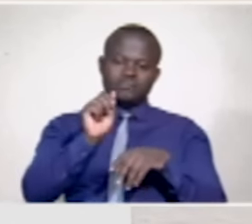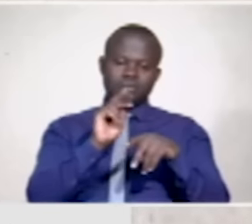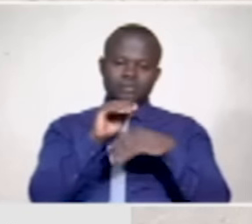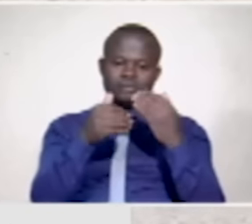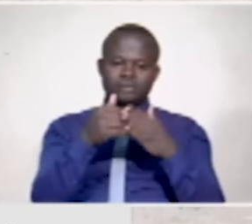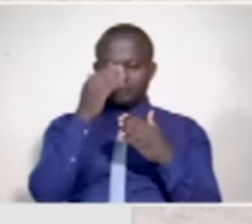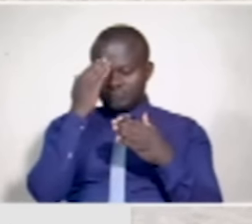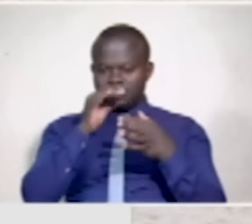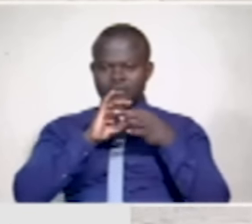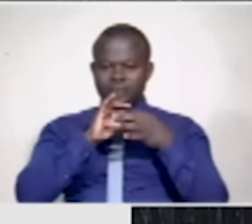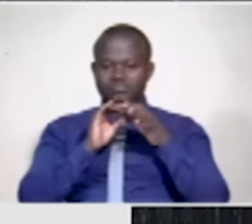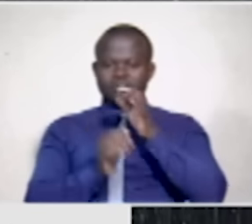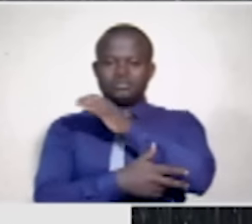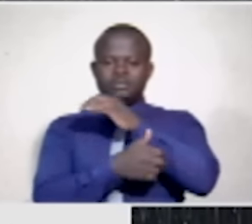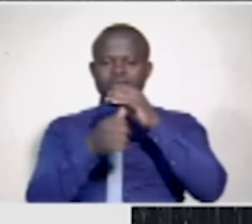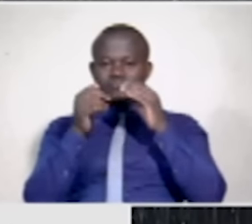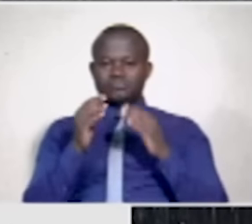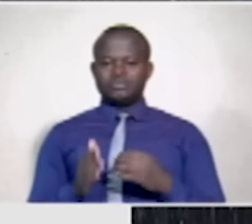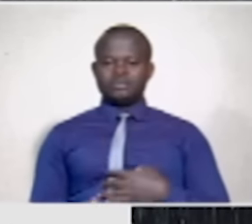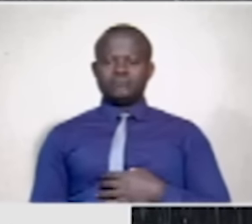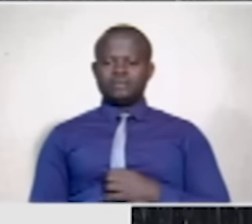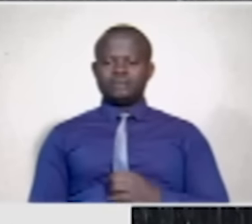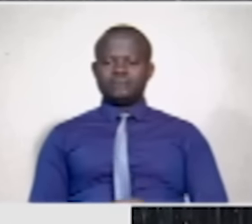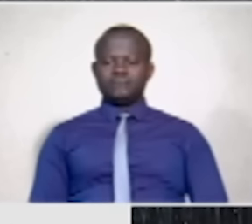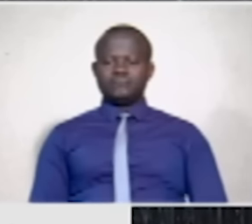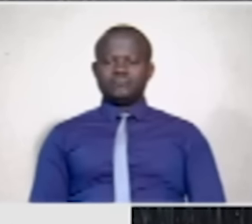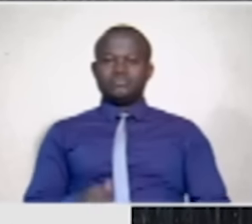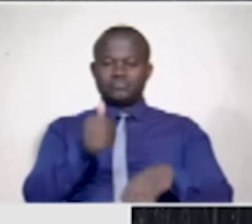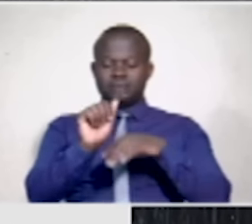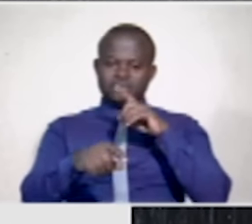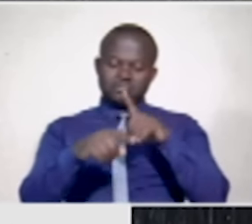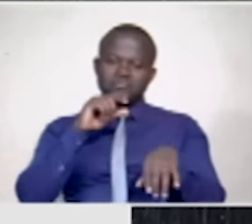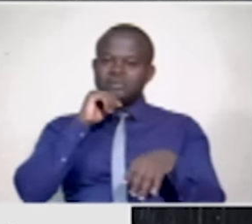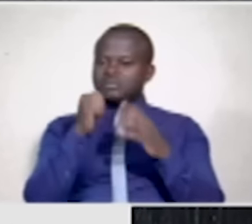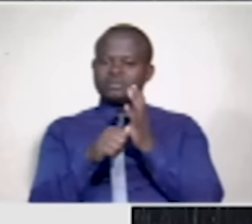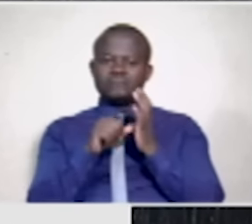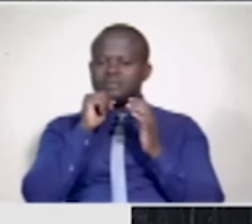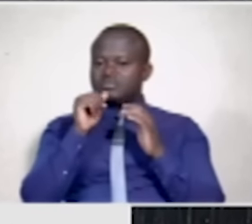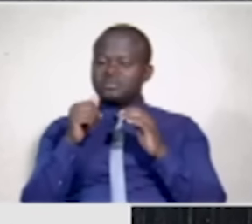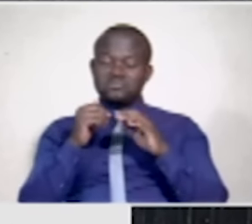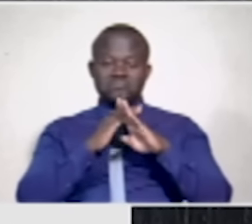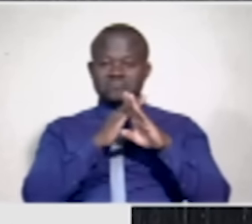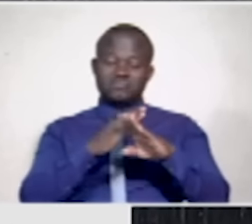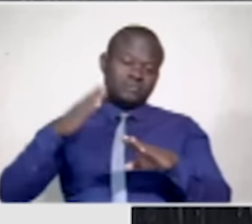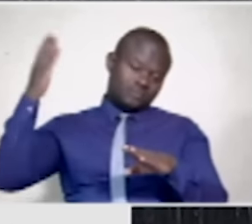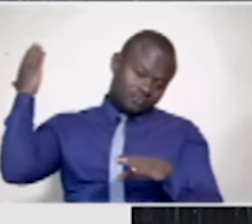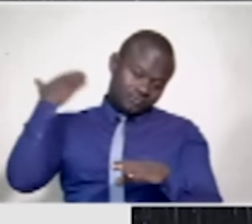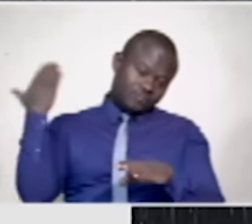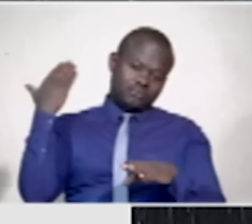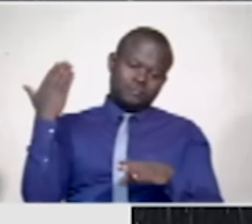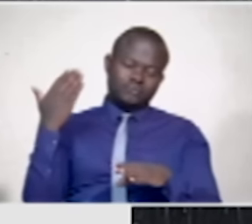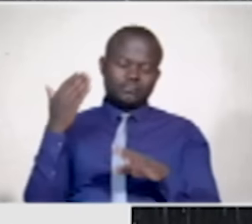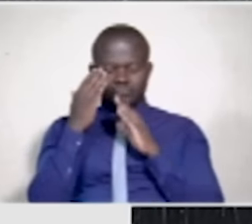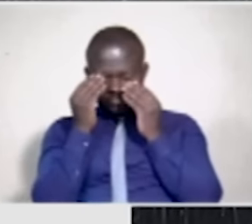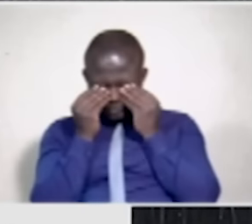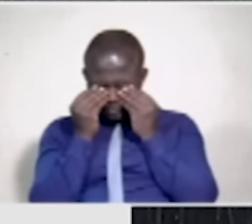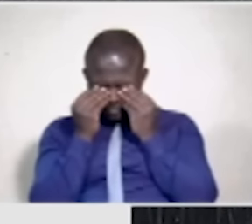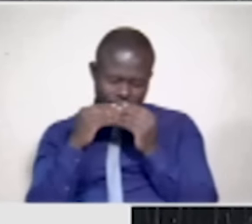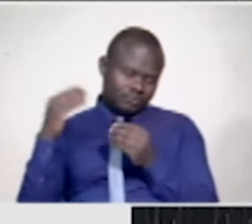kuko yabifatanyaga n'ubujura. Bariya nishe nta kintu napfaga nabo, nta n'uwigeze ndwanya, nabatemaga nsinziriye